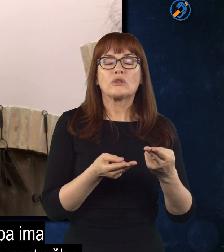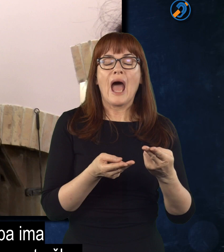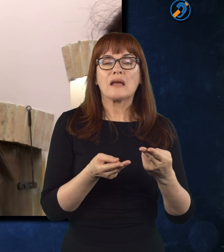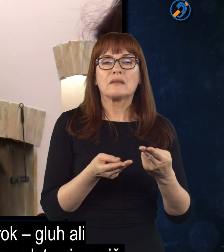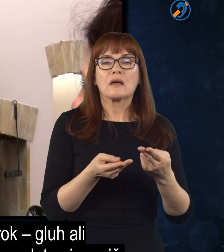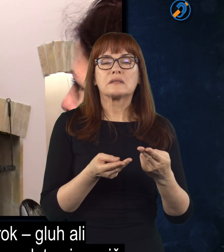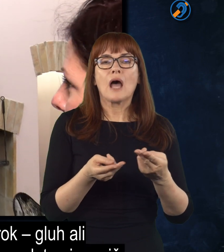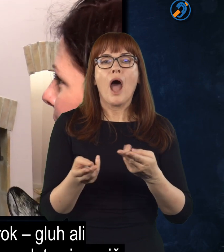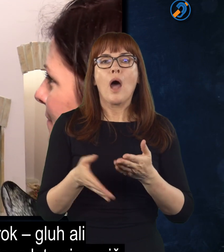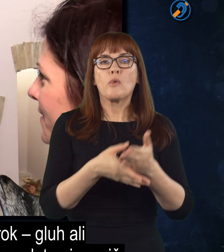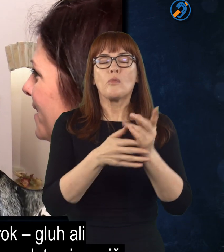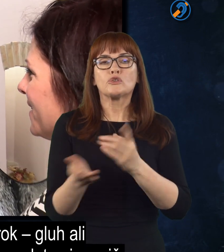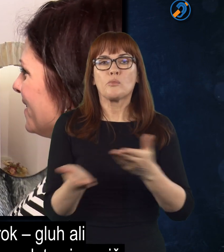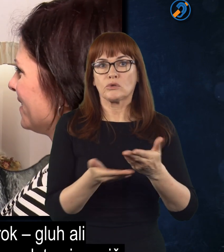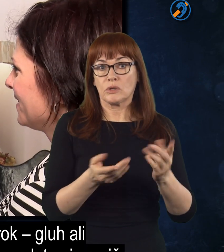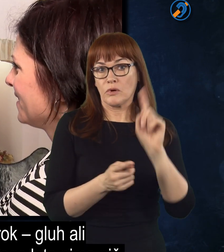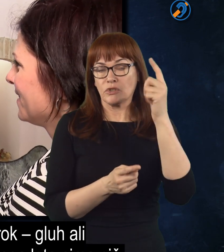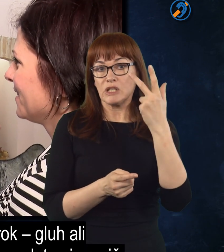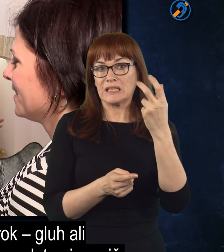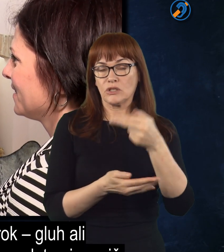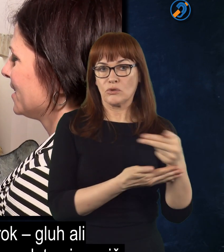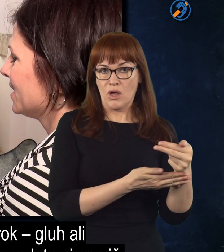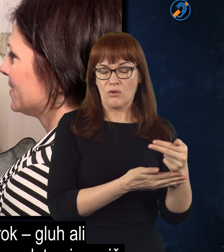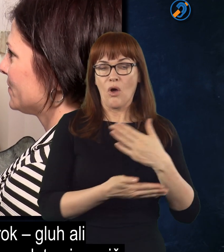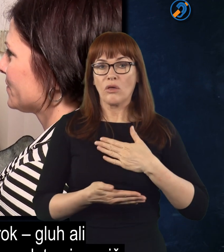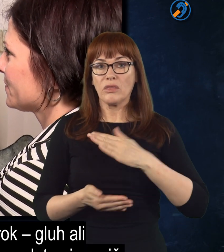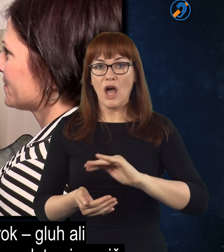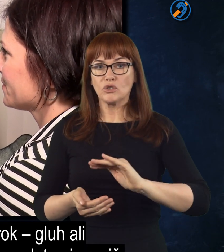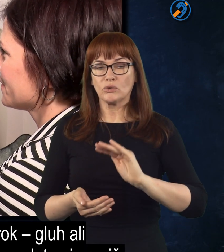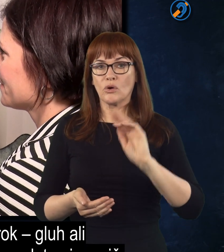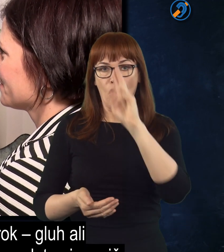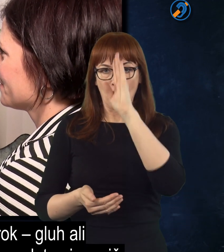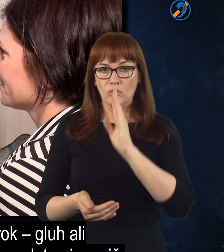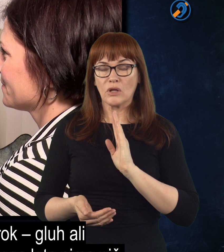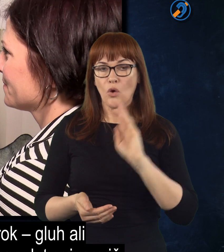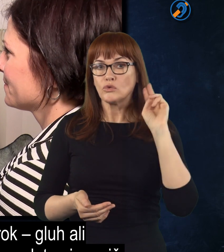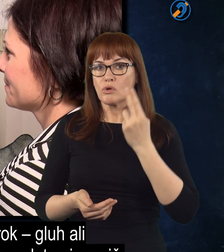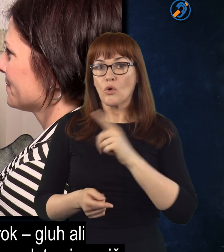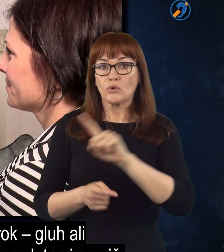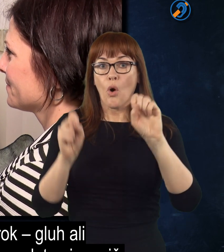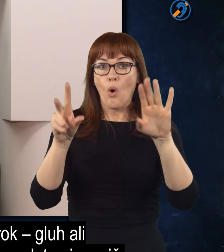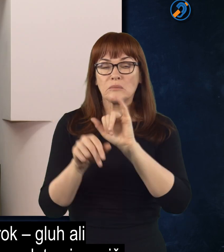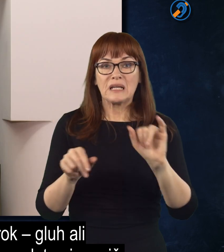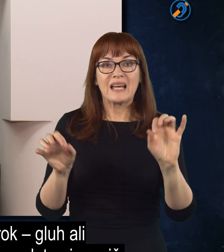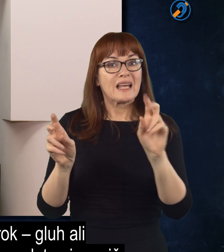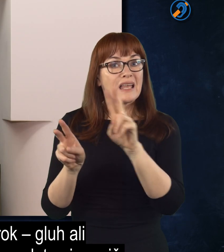v višini 300 evrov. Naš otrok, gluh naglušen do 18. leta, nima nič.